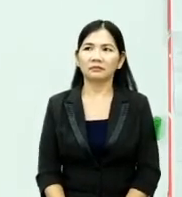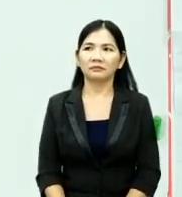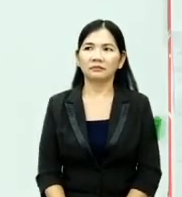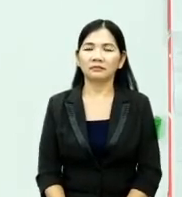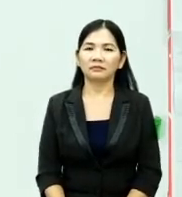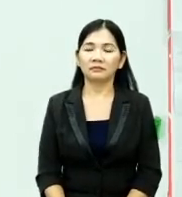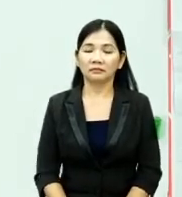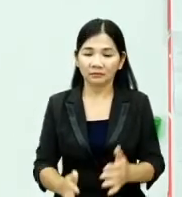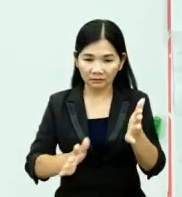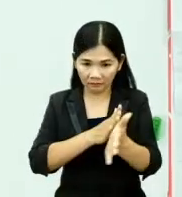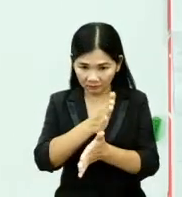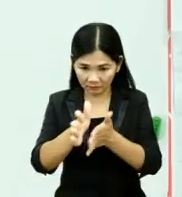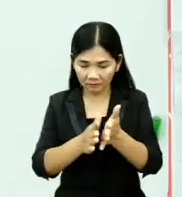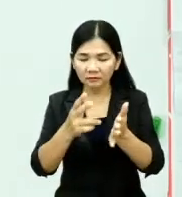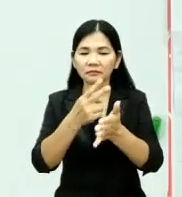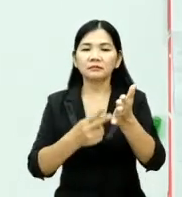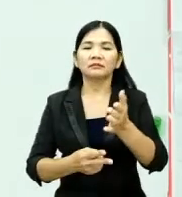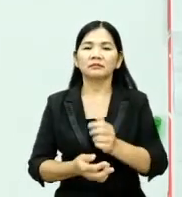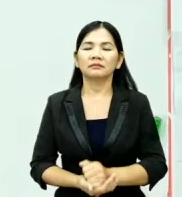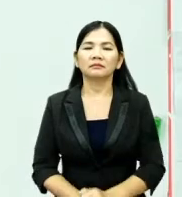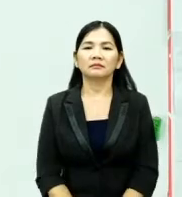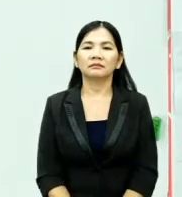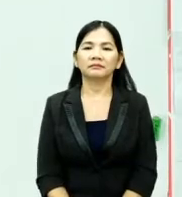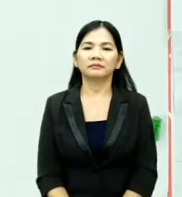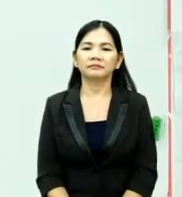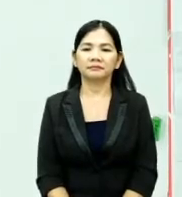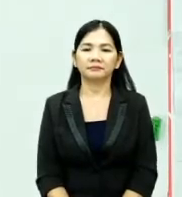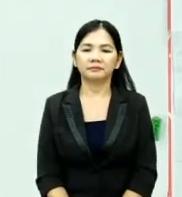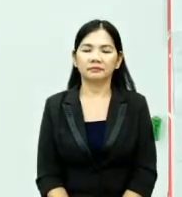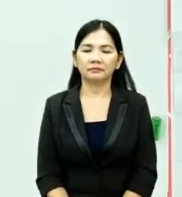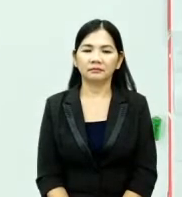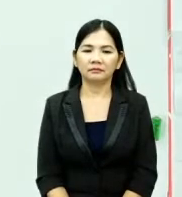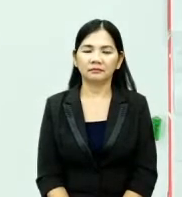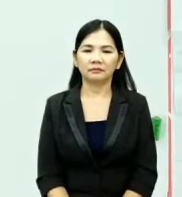pịa đi ăn thay chẳng mạch đấy con mơ mơ